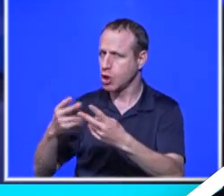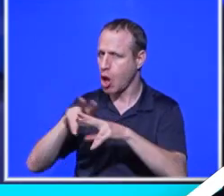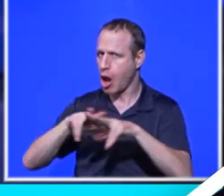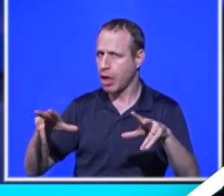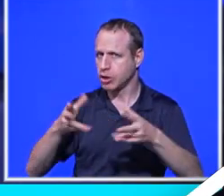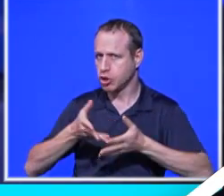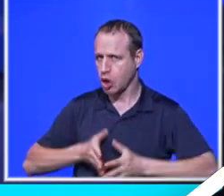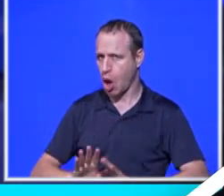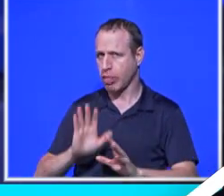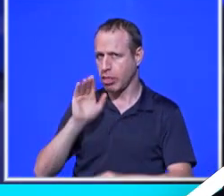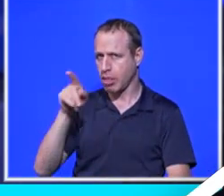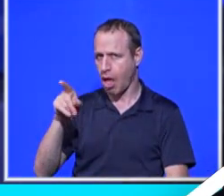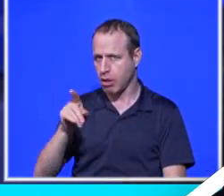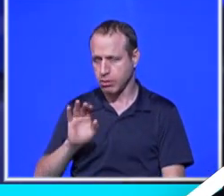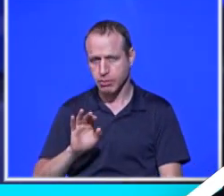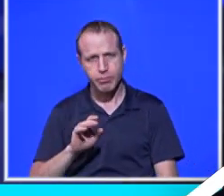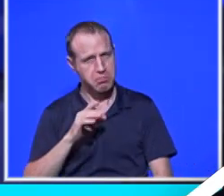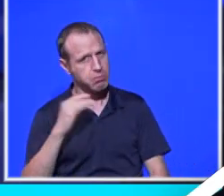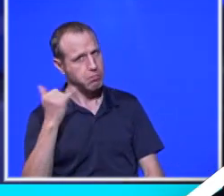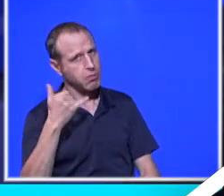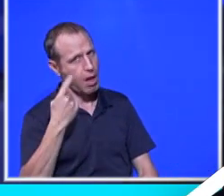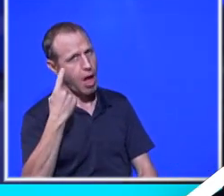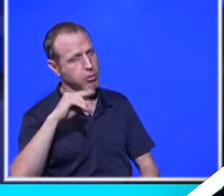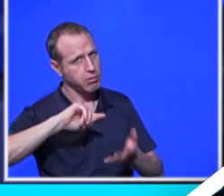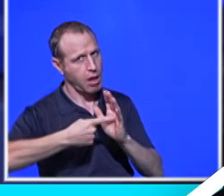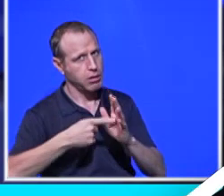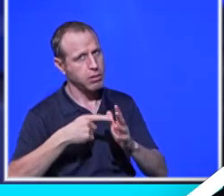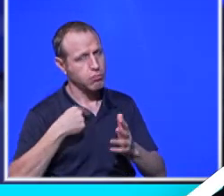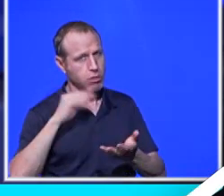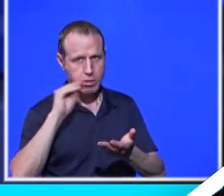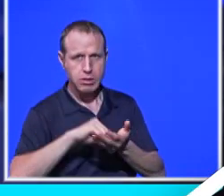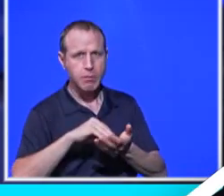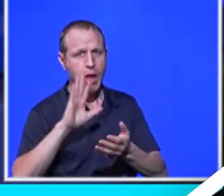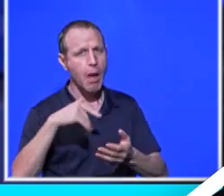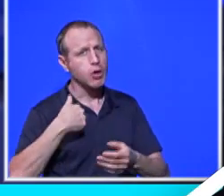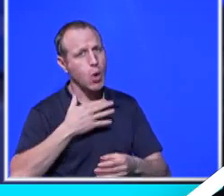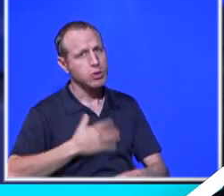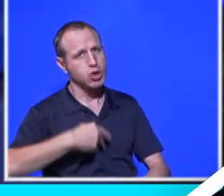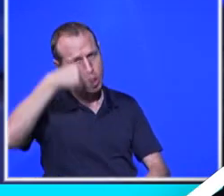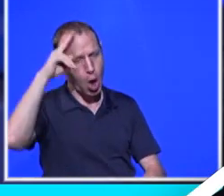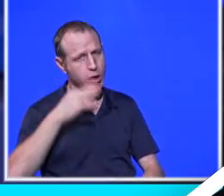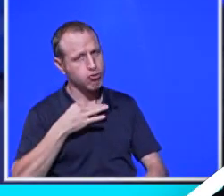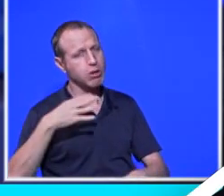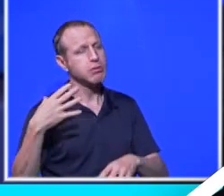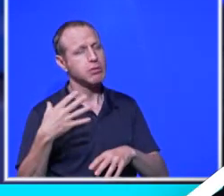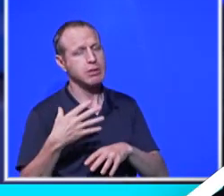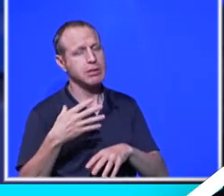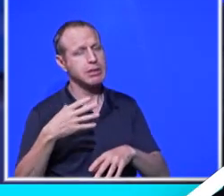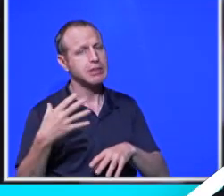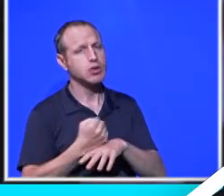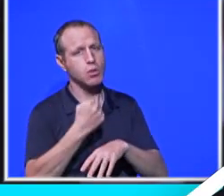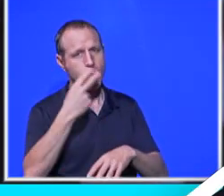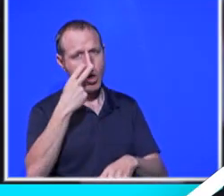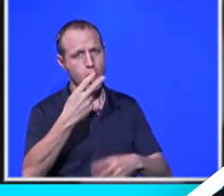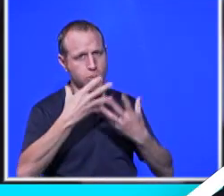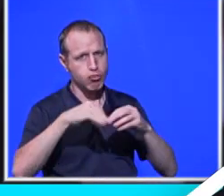לבקר בארץ הולדתך. לגמרי, זה אחד היעדים שהצבתי לעצמי, גם אני רוצה שההורים שלי יזכו לראות את המשפחות שלהם לפני